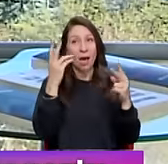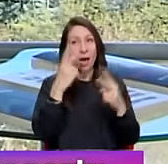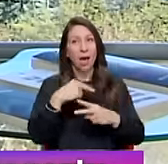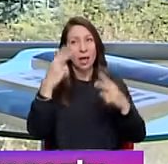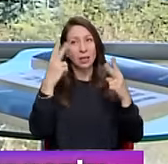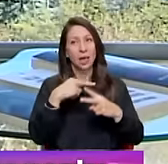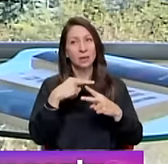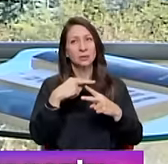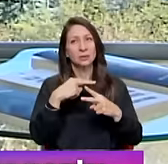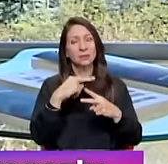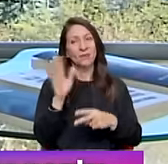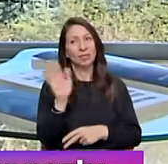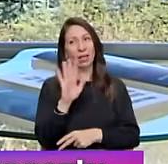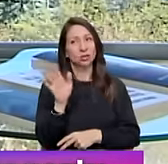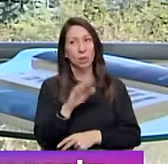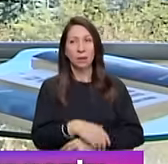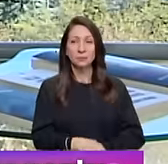gözyaşlarına boğan vedalaşma.